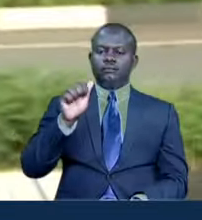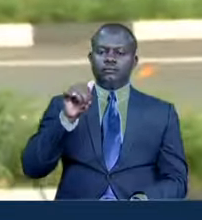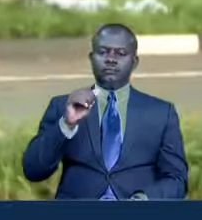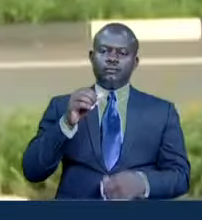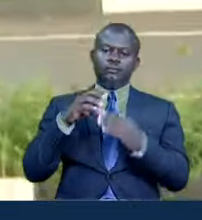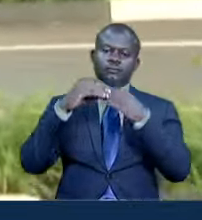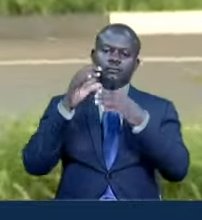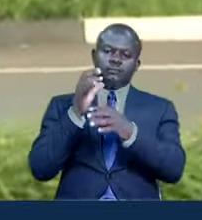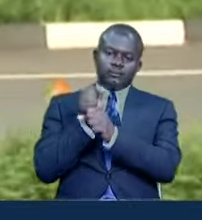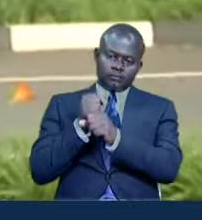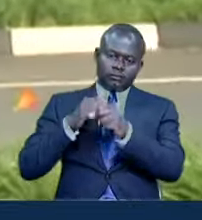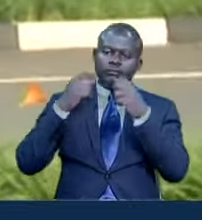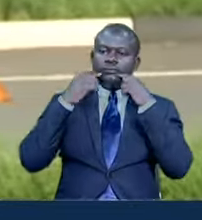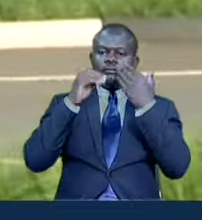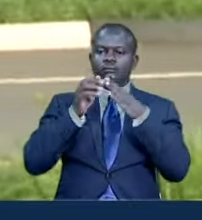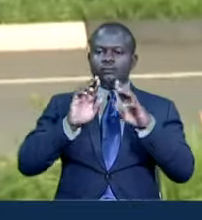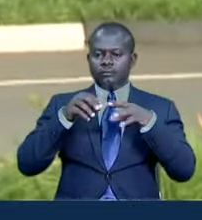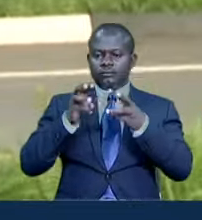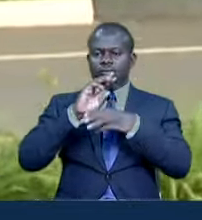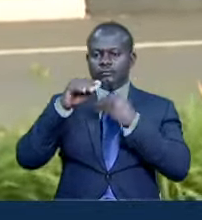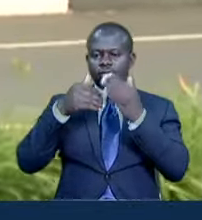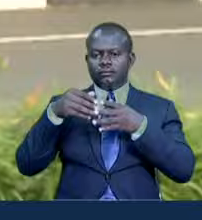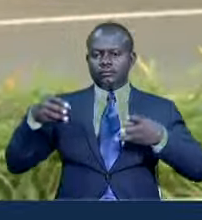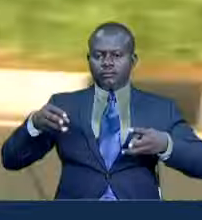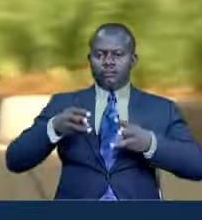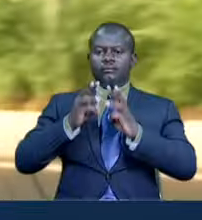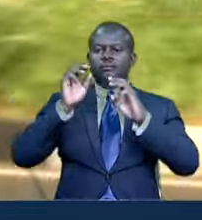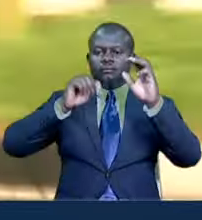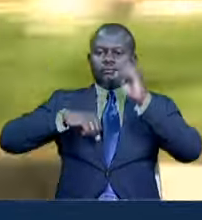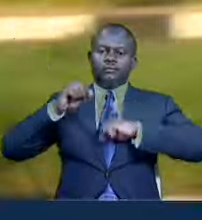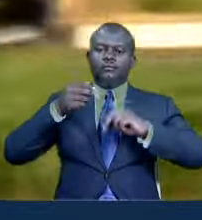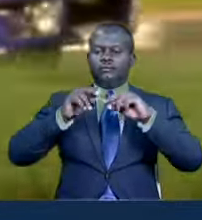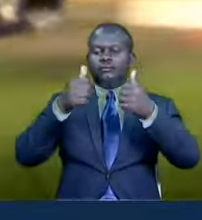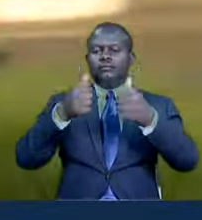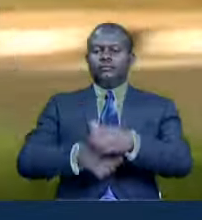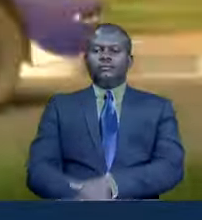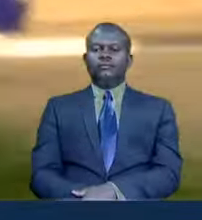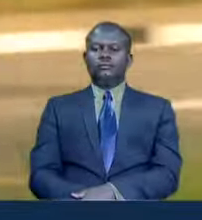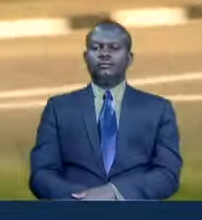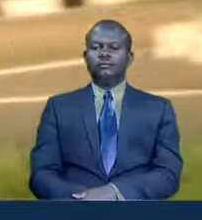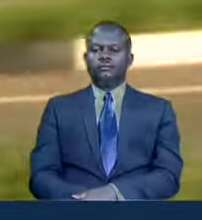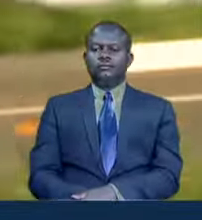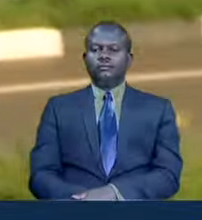ry'umukino w'imodoka mu Rwanda, avuga ko biteguye mu buryo bwose ku buryo irushanwa ngo rizagenda neza.